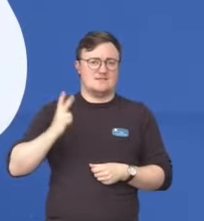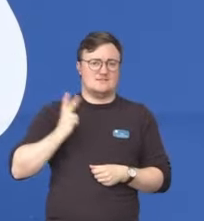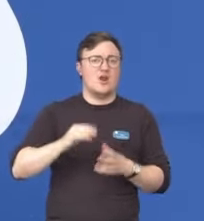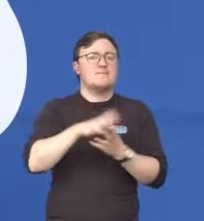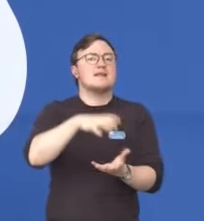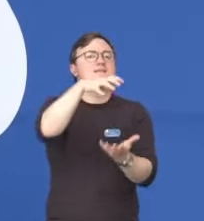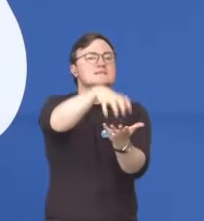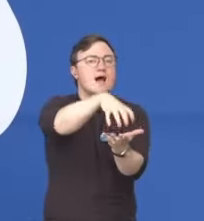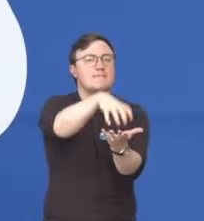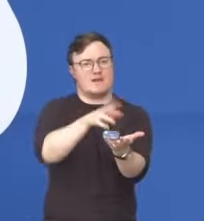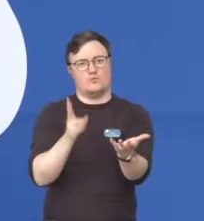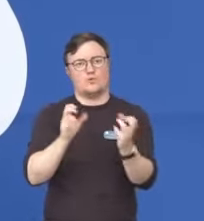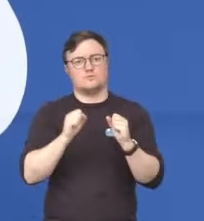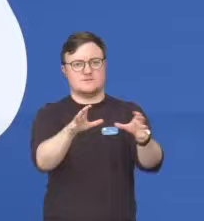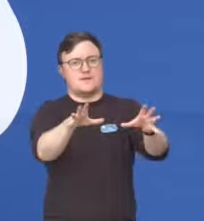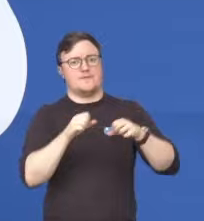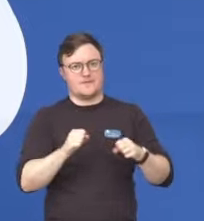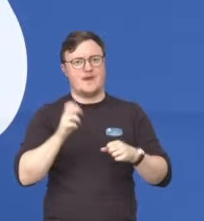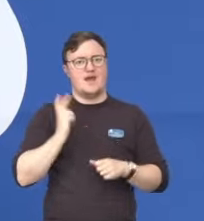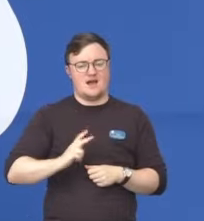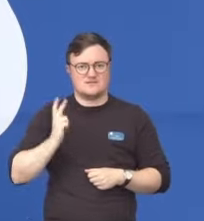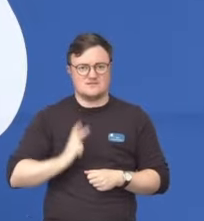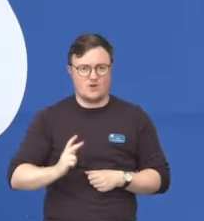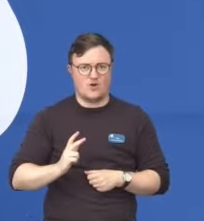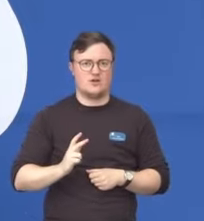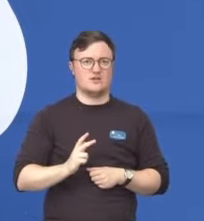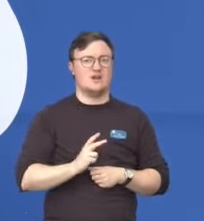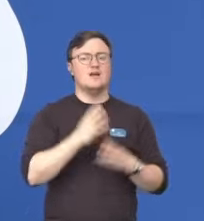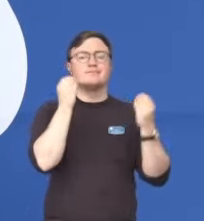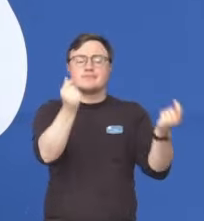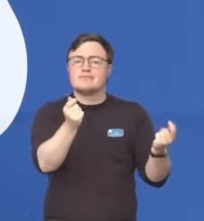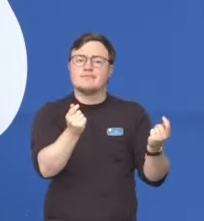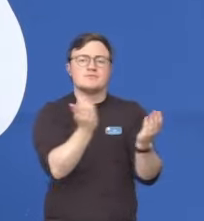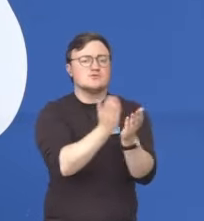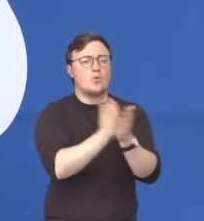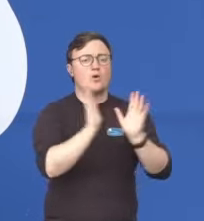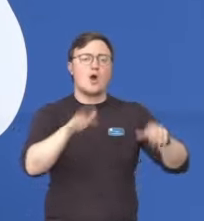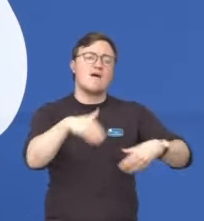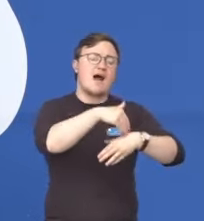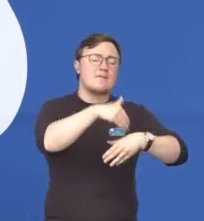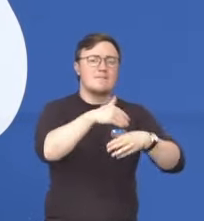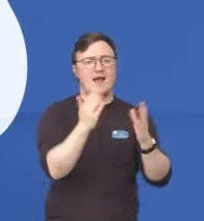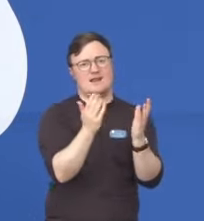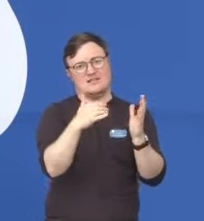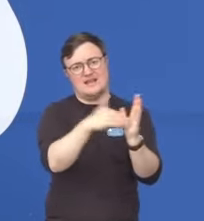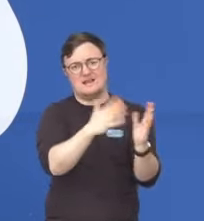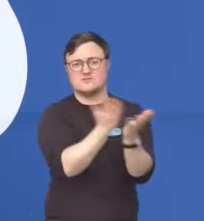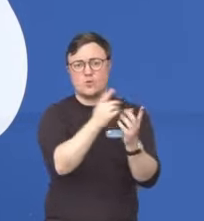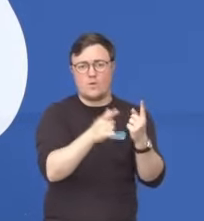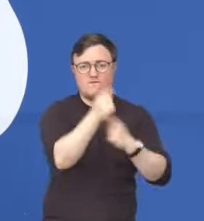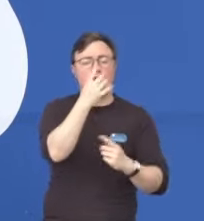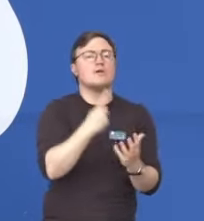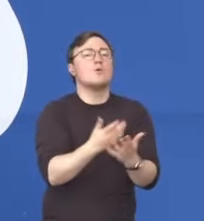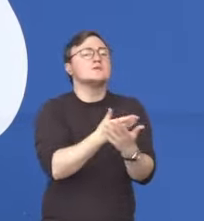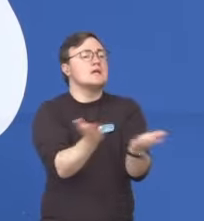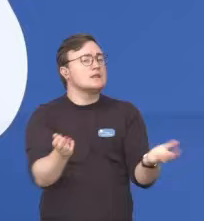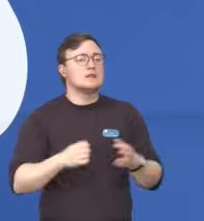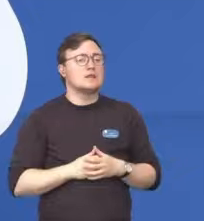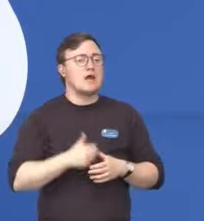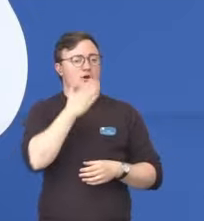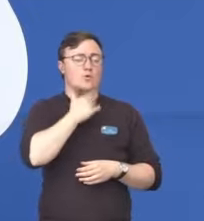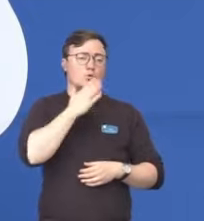att mycket, mycket färre skolor än vanligtvis har anmält sig till skolvalet till exempel. Det finns det här EU-valet. Och det är inte så konstigt att unga kanske tycker